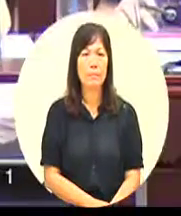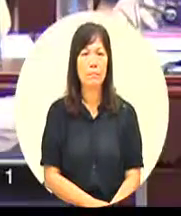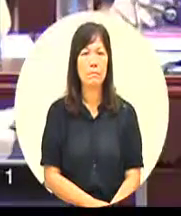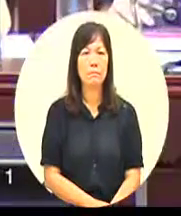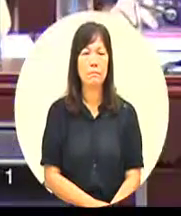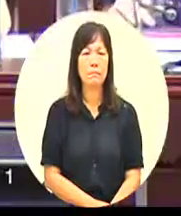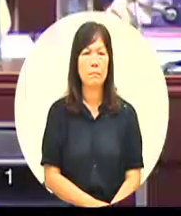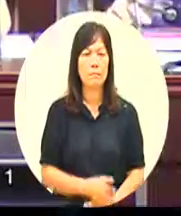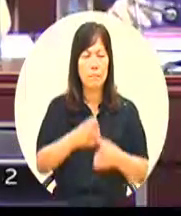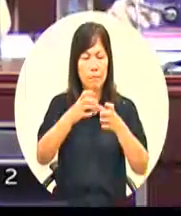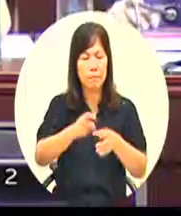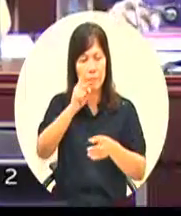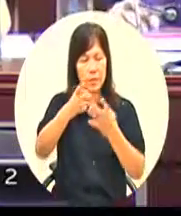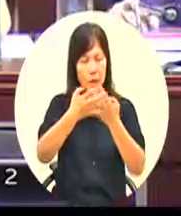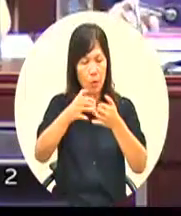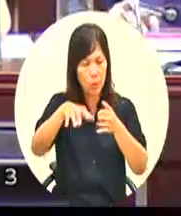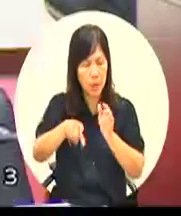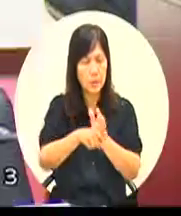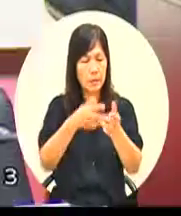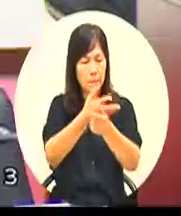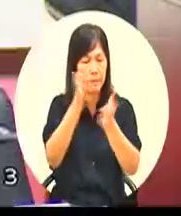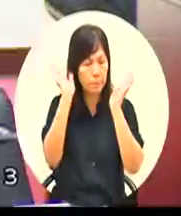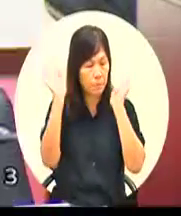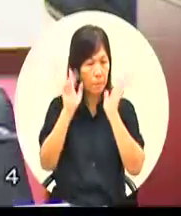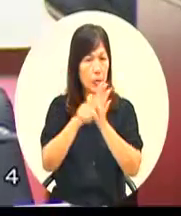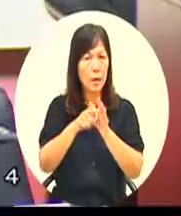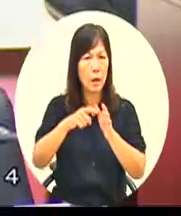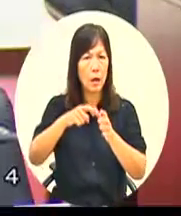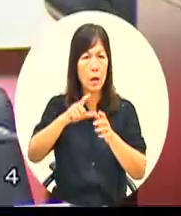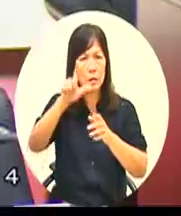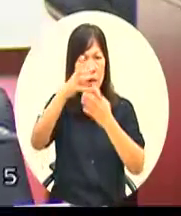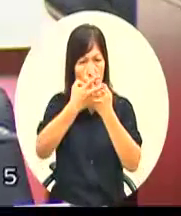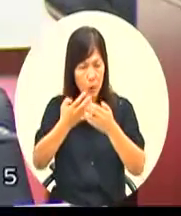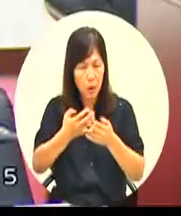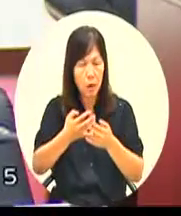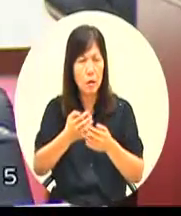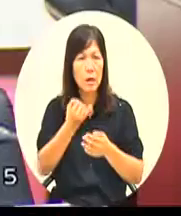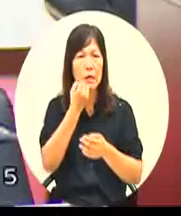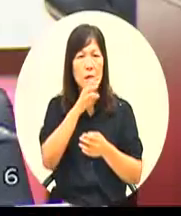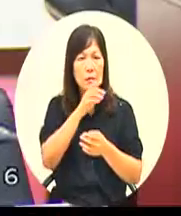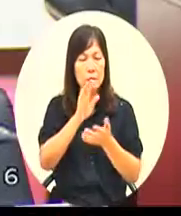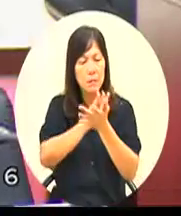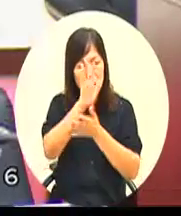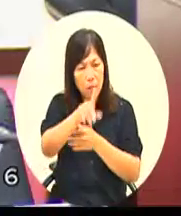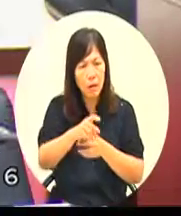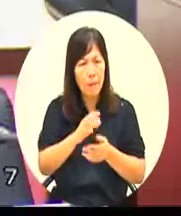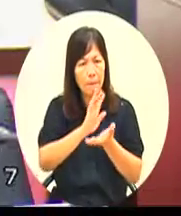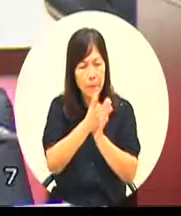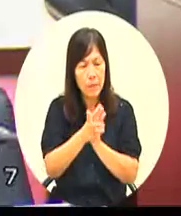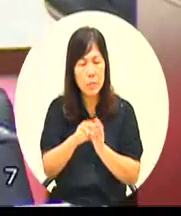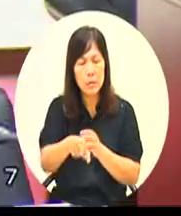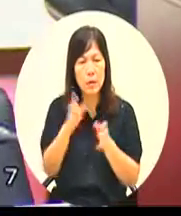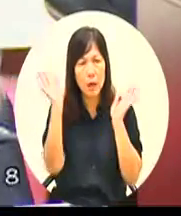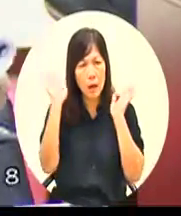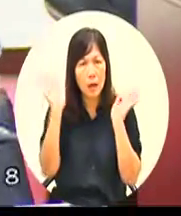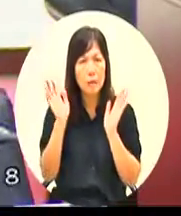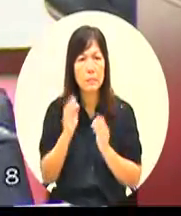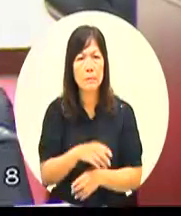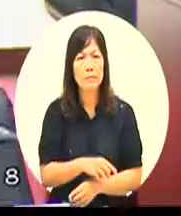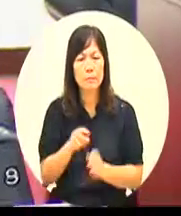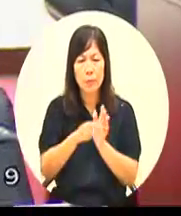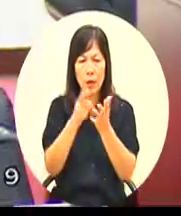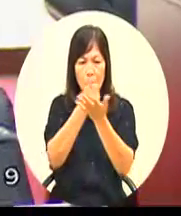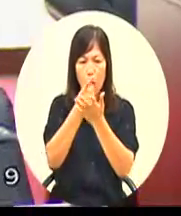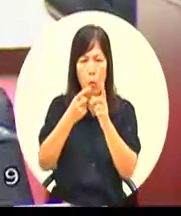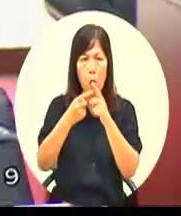就设一个网站让小朋友上网去，那结果出来的结局，小朋友一大